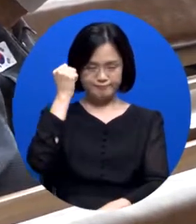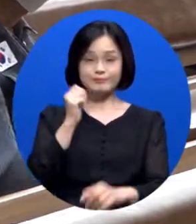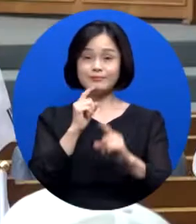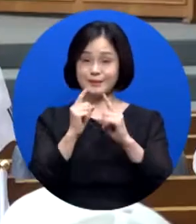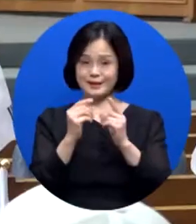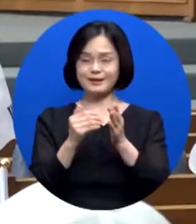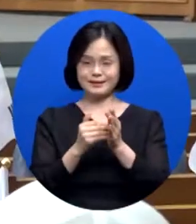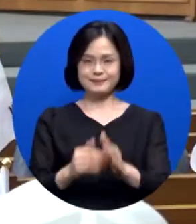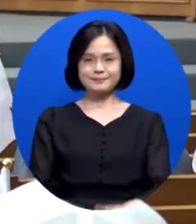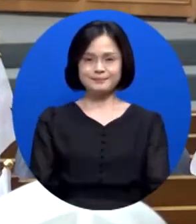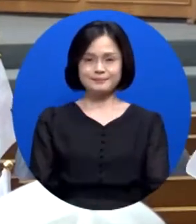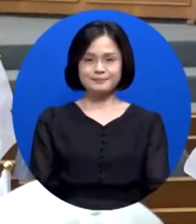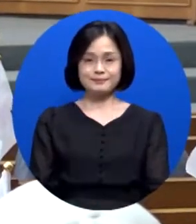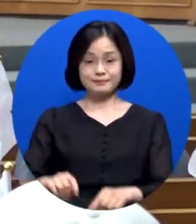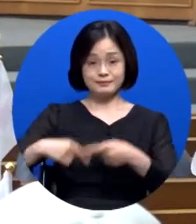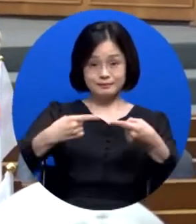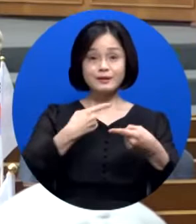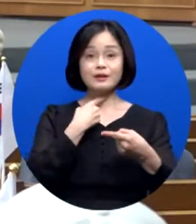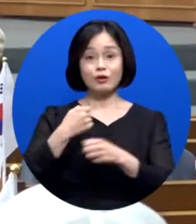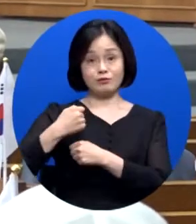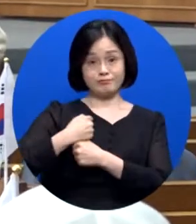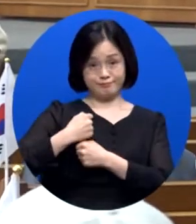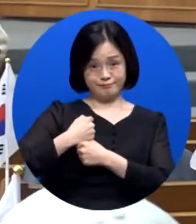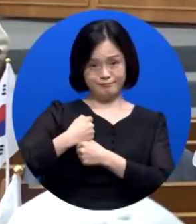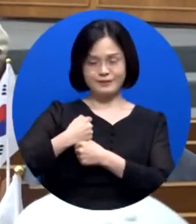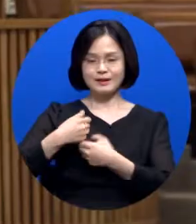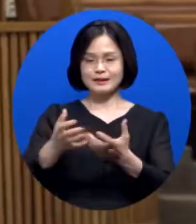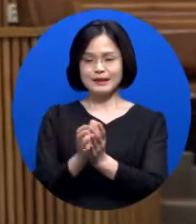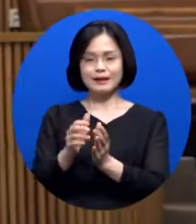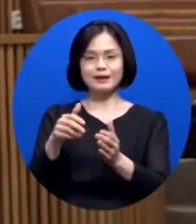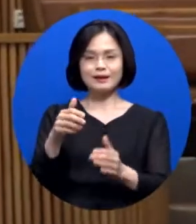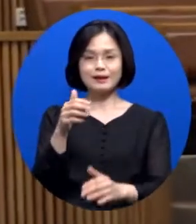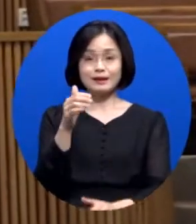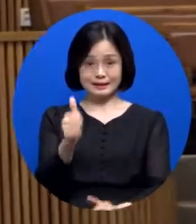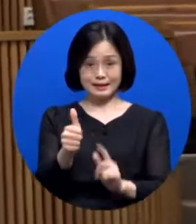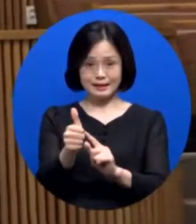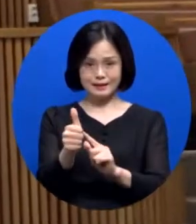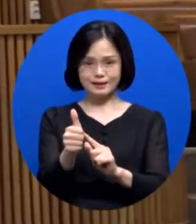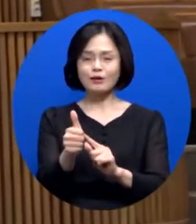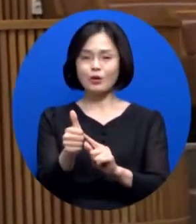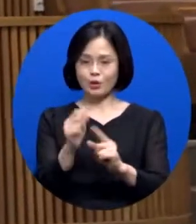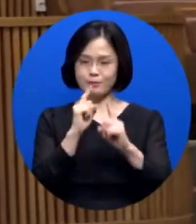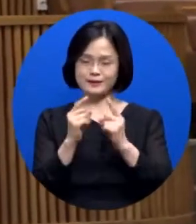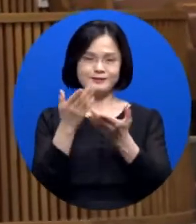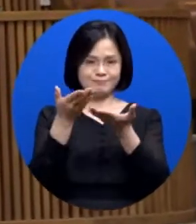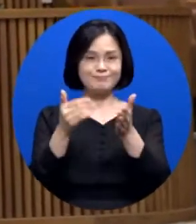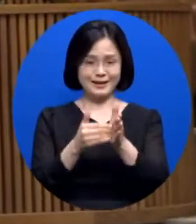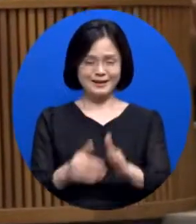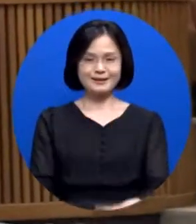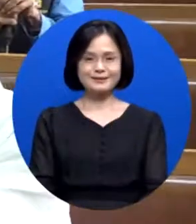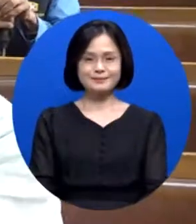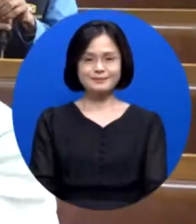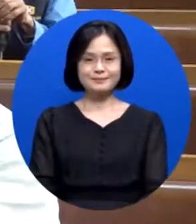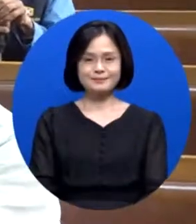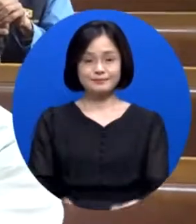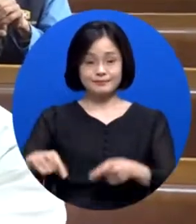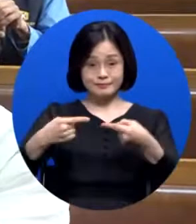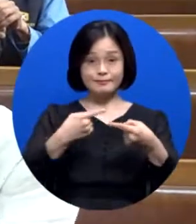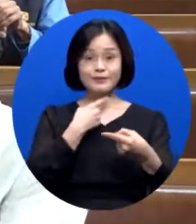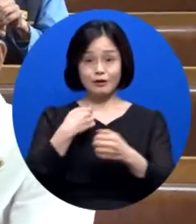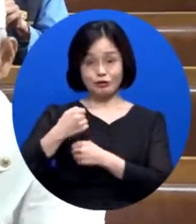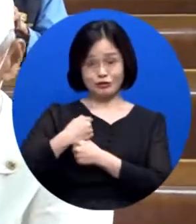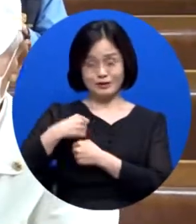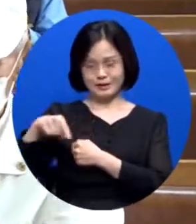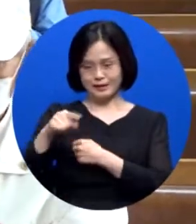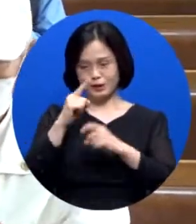참전 유공자 청주 집회 지 영 규 회장의 답사 등이 이어졌습니다 아울러 참석한 유공자 들에게 교회가 마련한